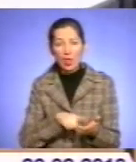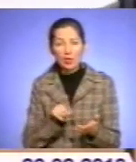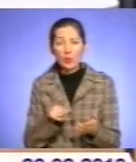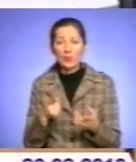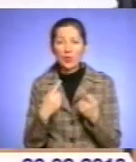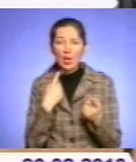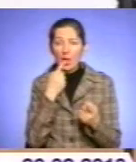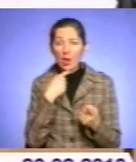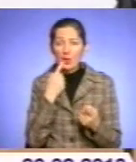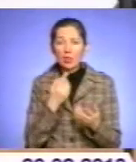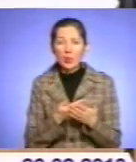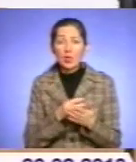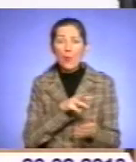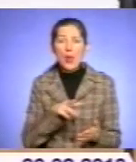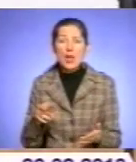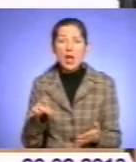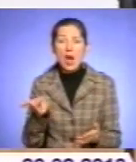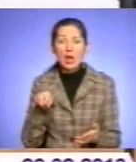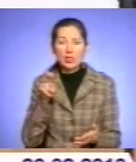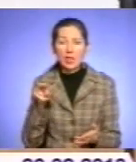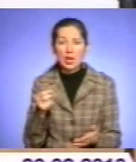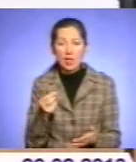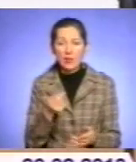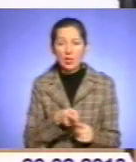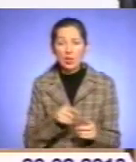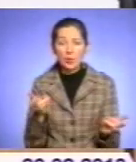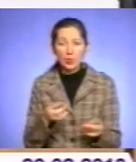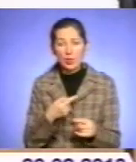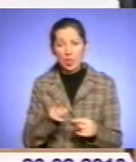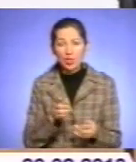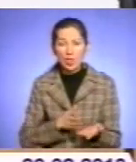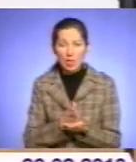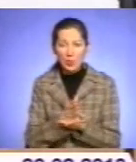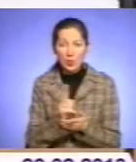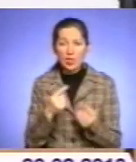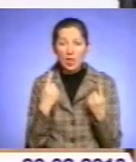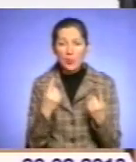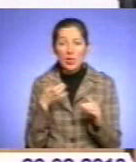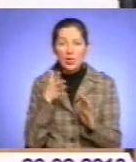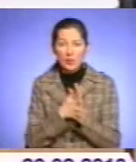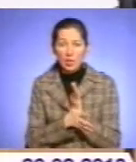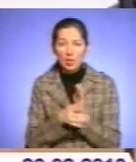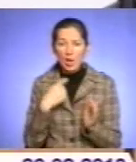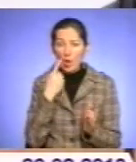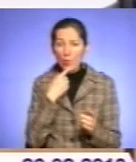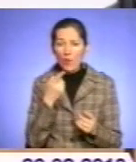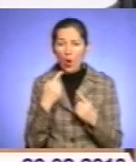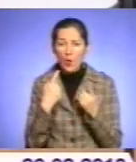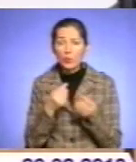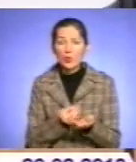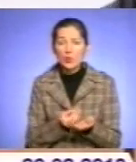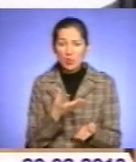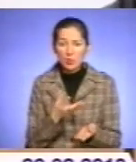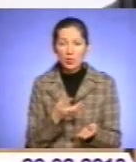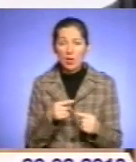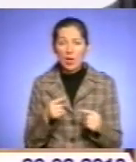там мільярди гривень, які потребують якісь інші напрямки чи капітальні видатки, мова йде про цінності речі, і